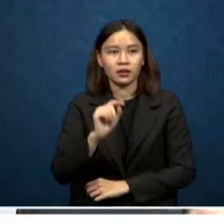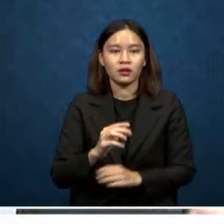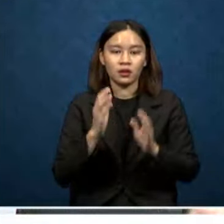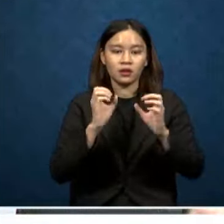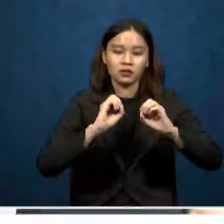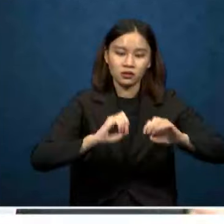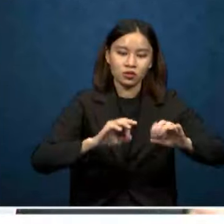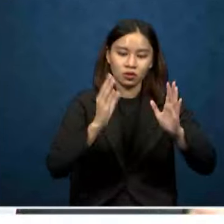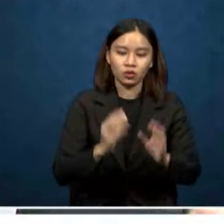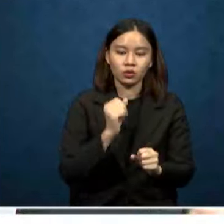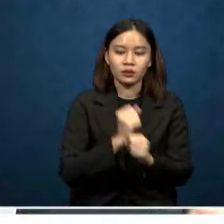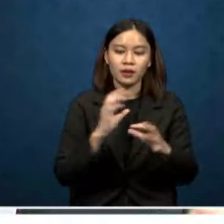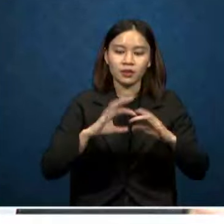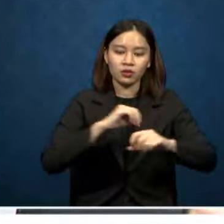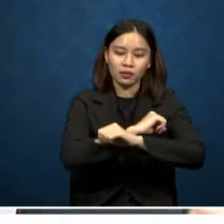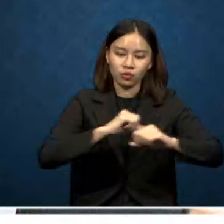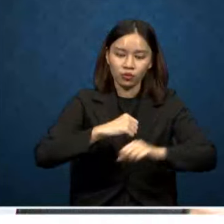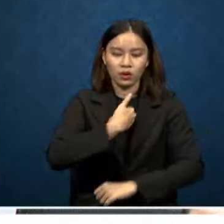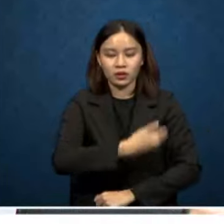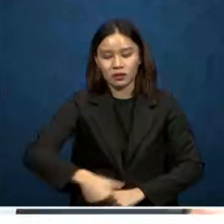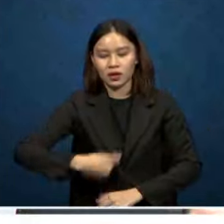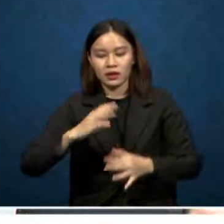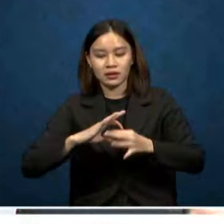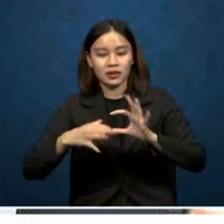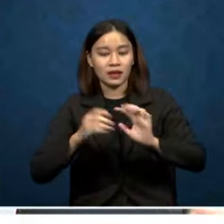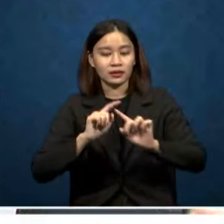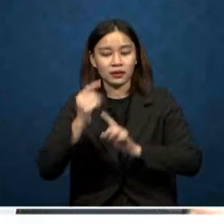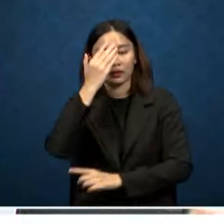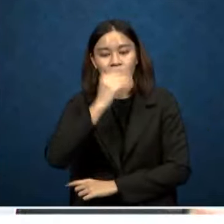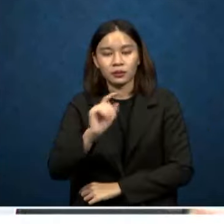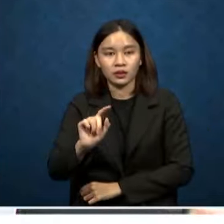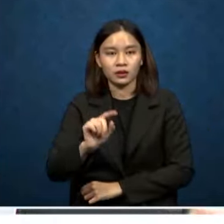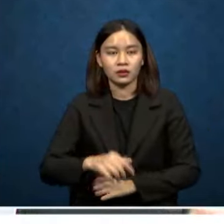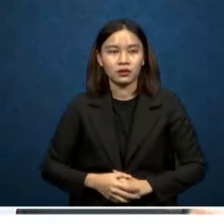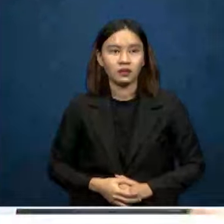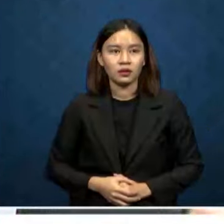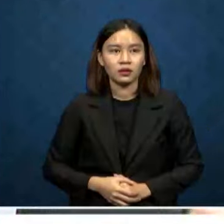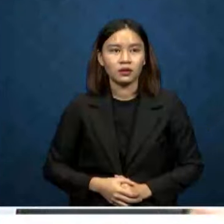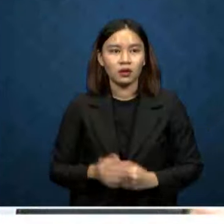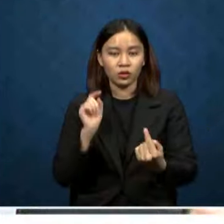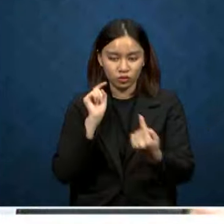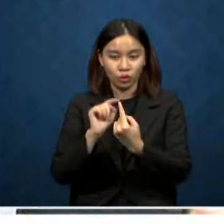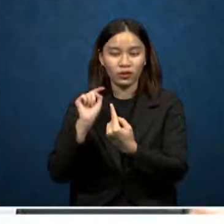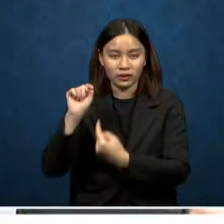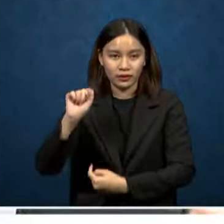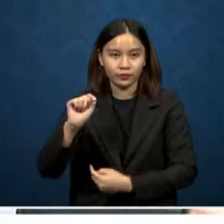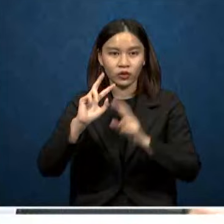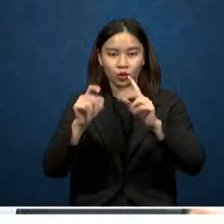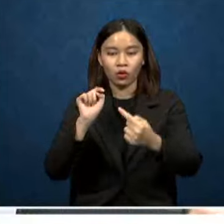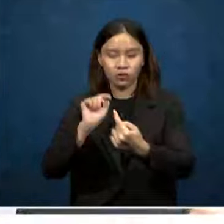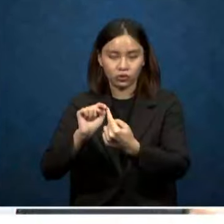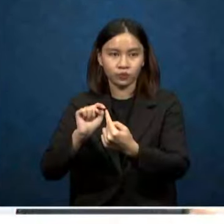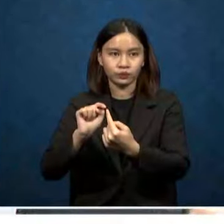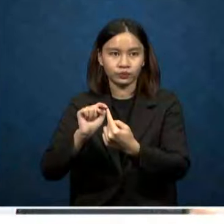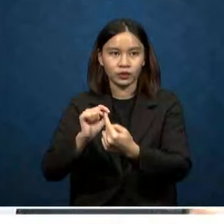บุคลากรทางด้านนักศึกษาทางด้านสุสาแล้วก็ทางด้านนันทนาการเพื่ออะไรครับเพื่อไปตอบโจทย์ตรงนี้แหละครับ